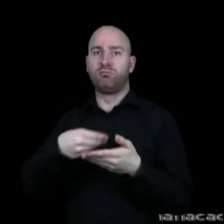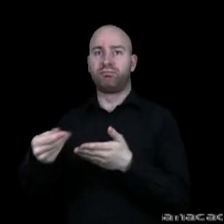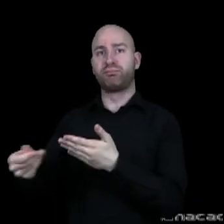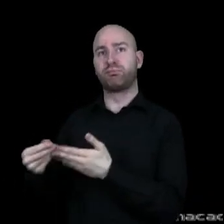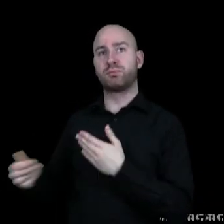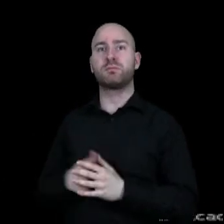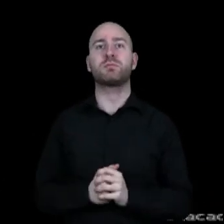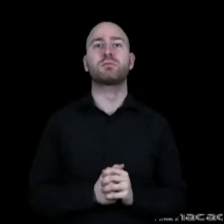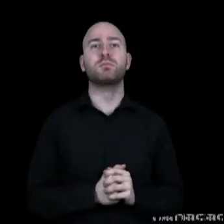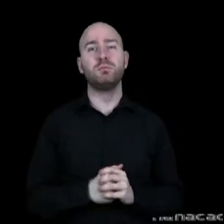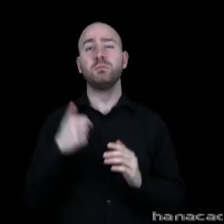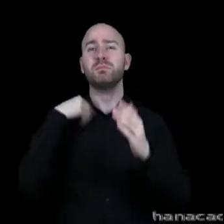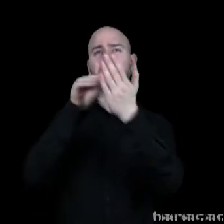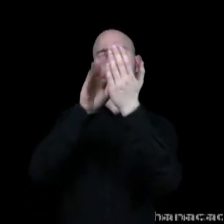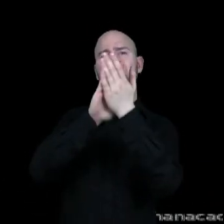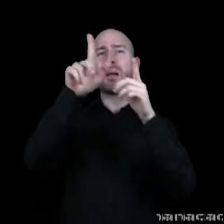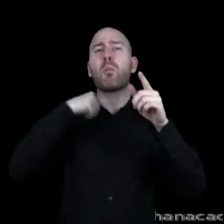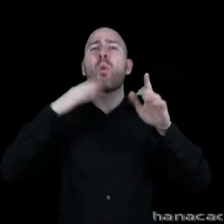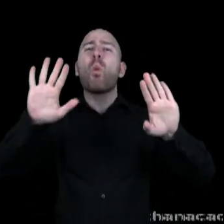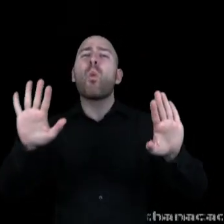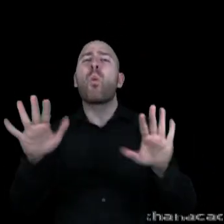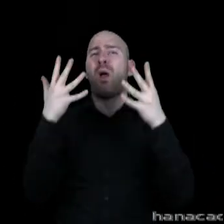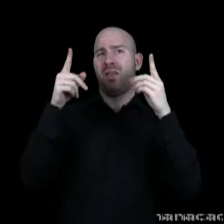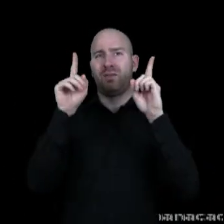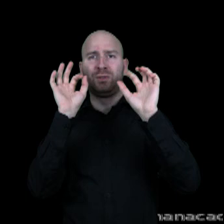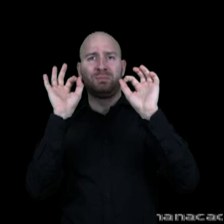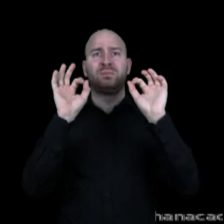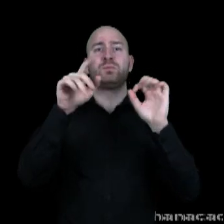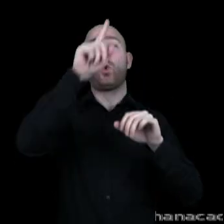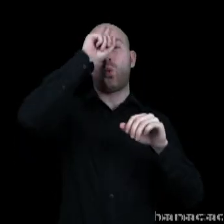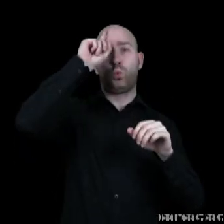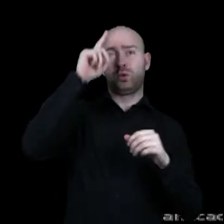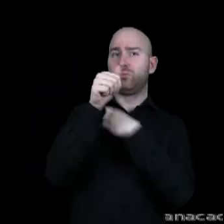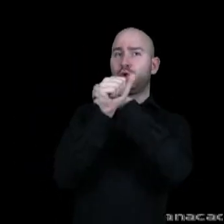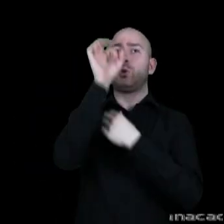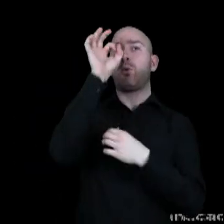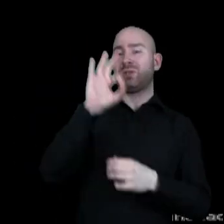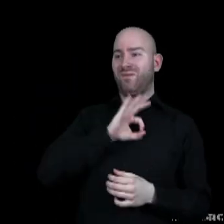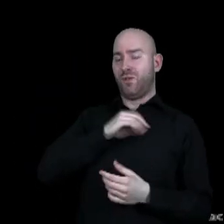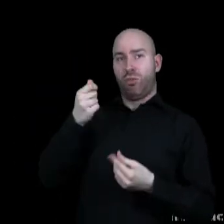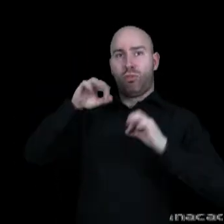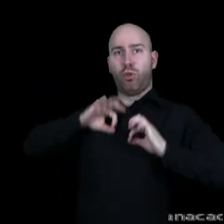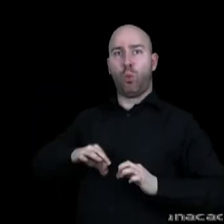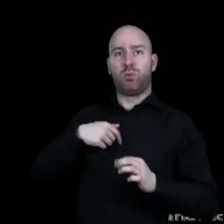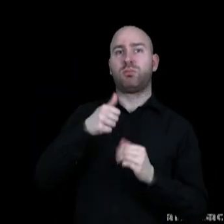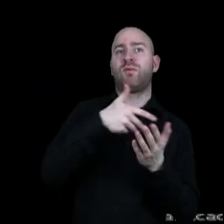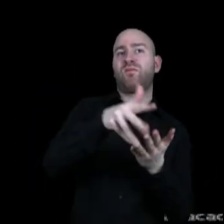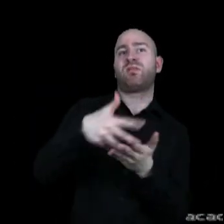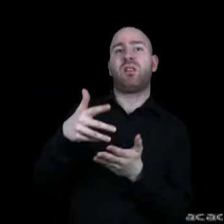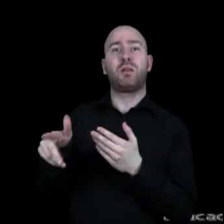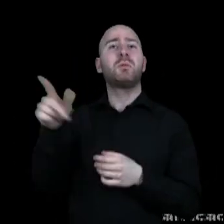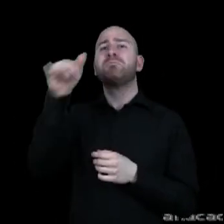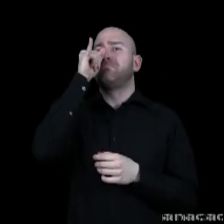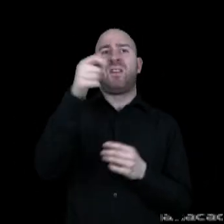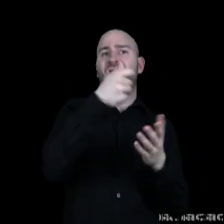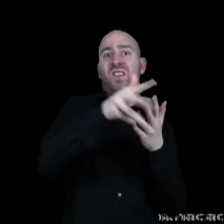Dochód rozporządzalny. Zapisuję to tutaj, bo tak jest rozsądniej. Ludzie wydają 60% swojego